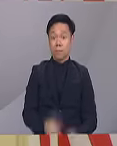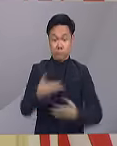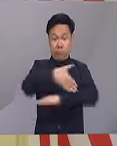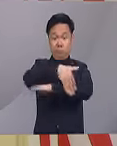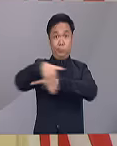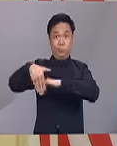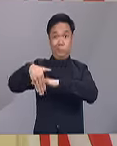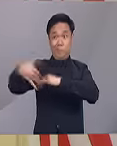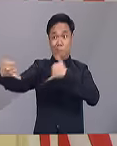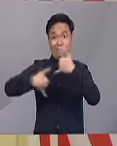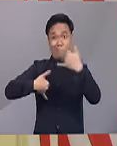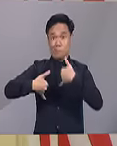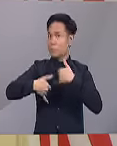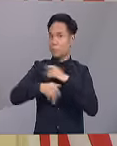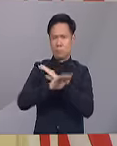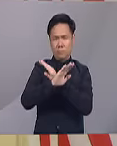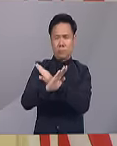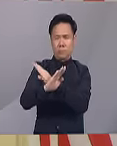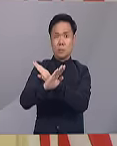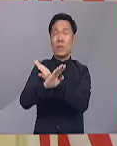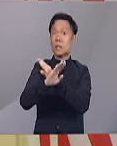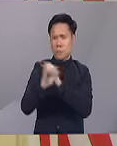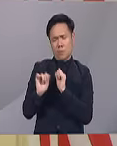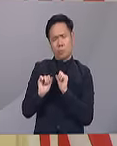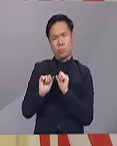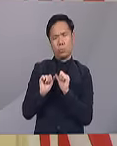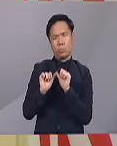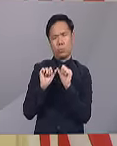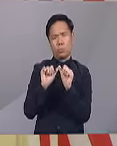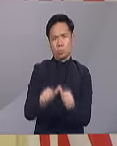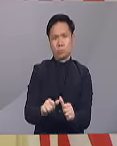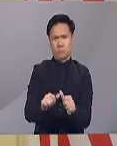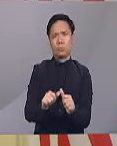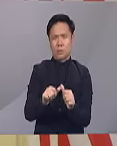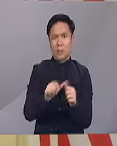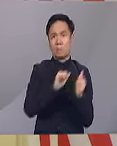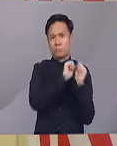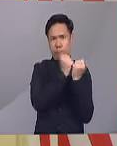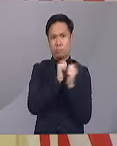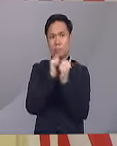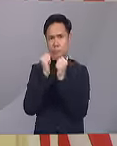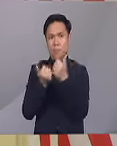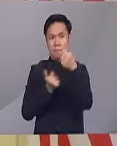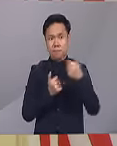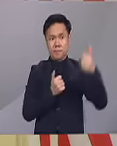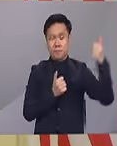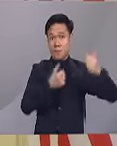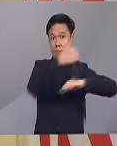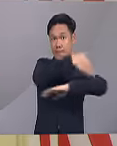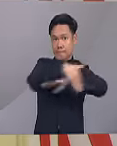tidak membenarkan parti merupakan usaha berterusan yang dilakukan oleh agensi-agensi penguatkuasa